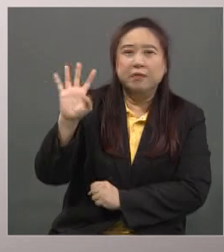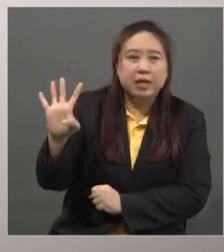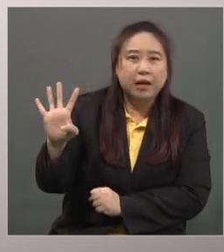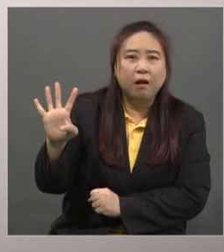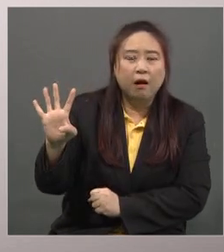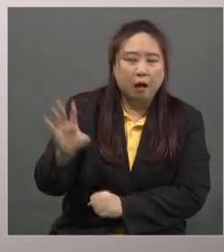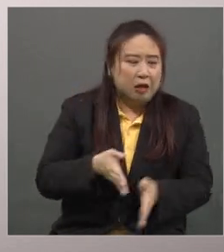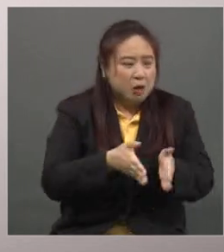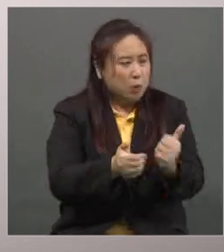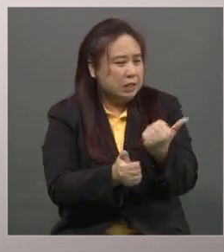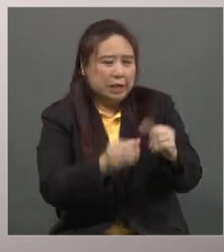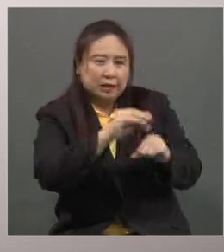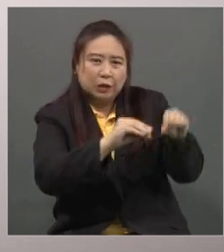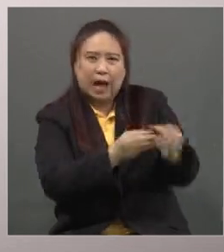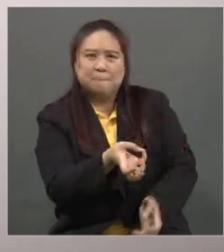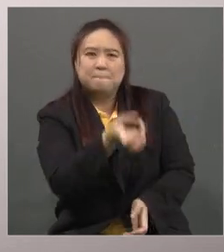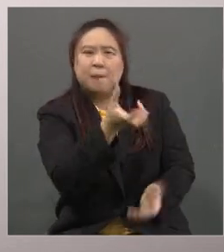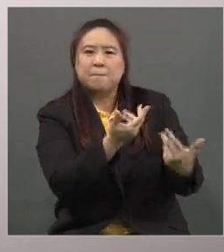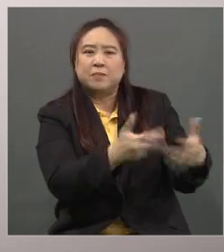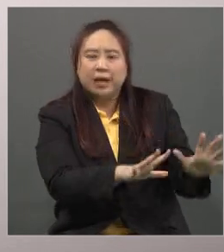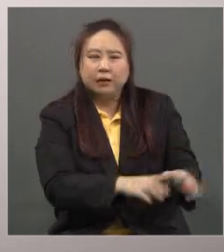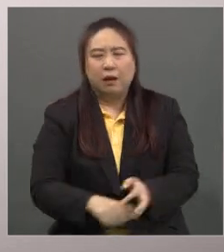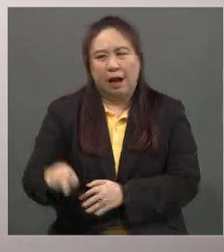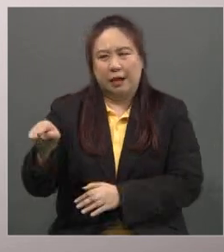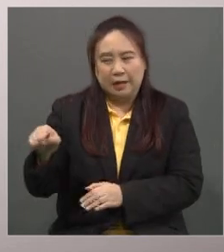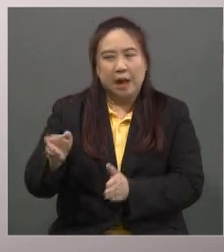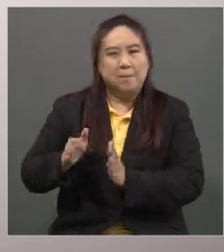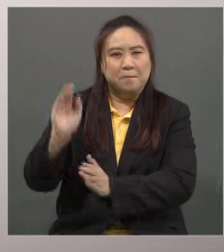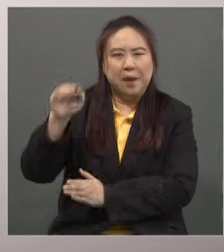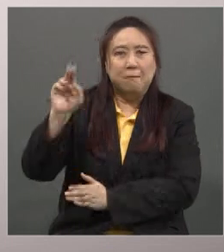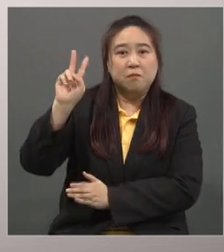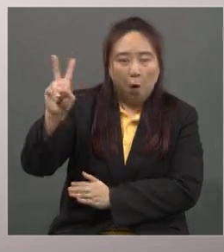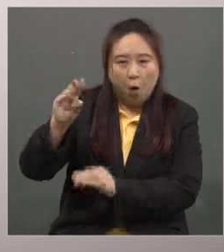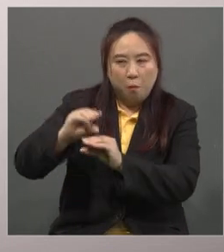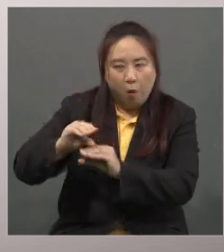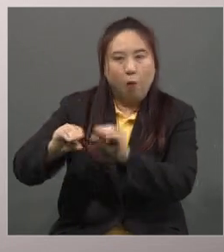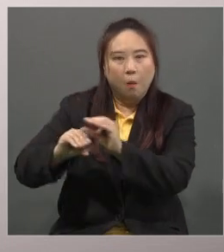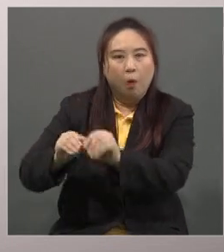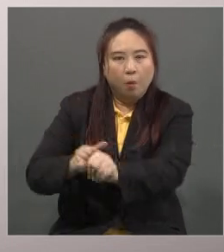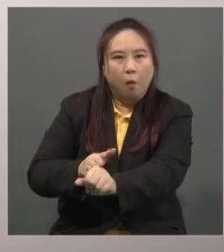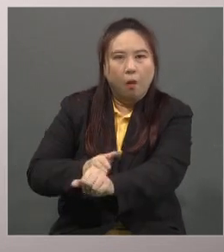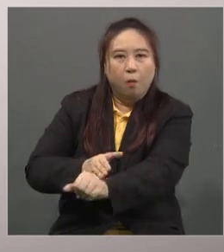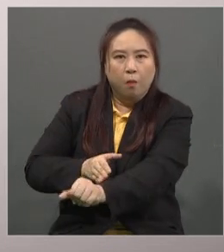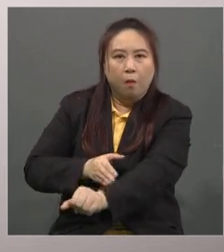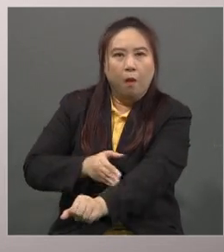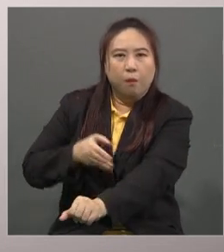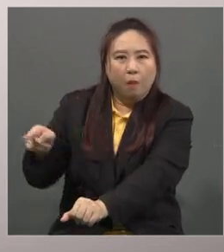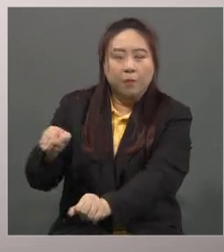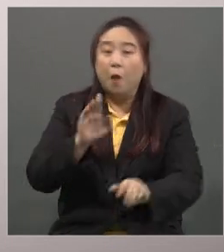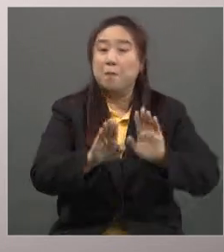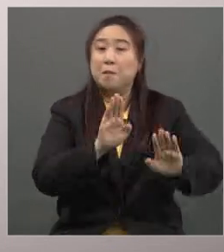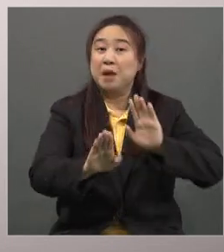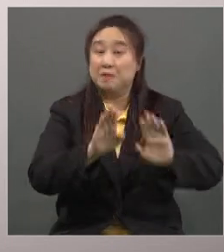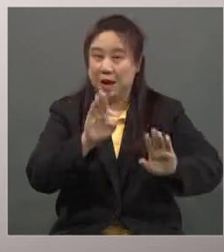างกันแป๊บเดียวเสร็จนะแสดงถึงความพิถีพิถันในการก่อสร้างนะครับเขามีการเปรียบเทียบด้วยนะครับในคลิปนะบอกว่าขนาดพีระมิ